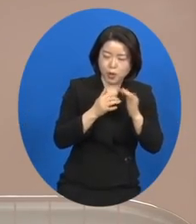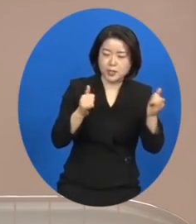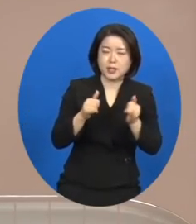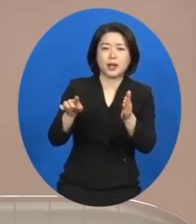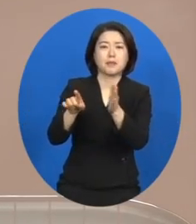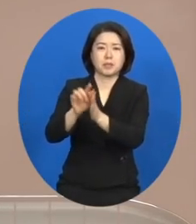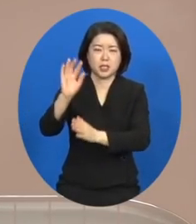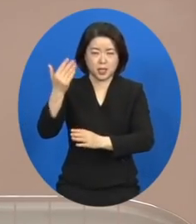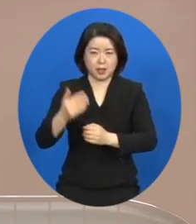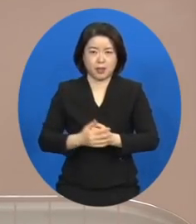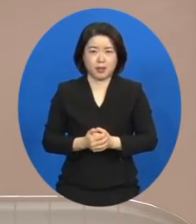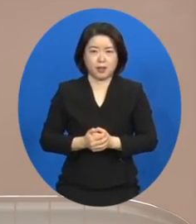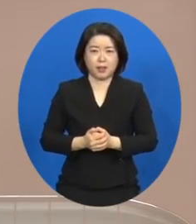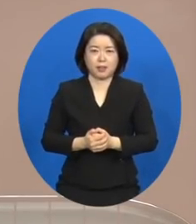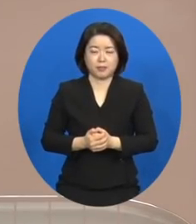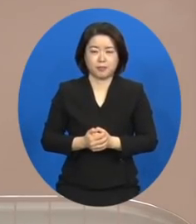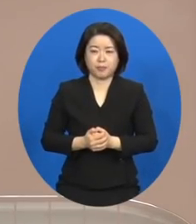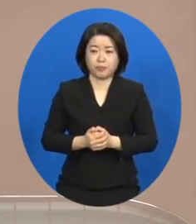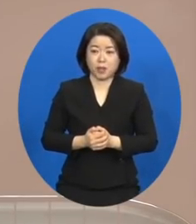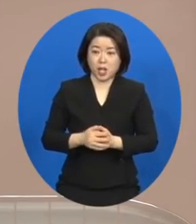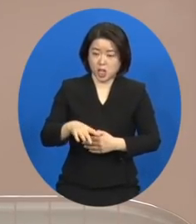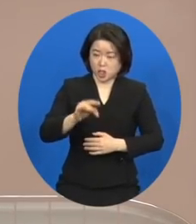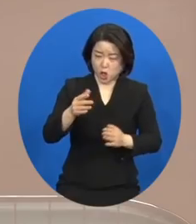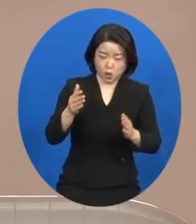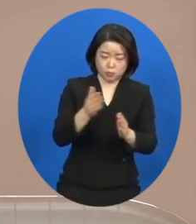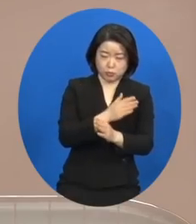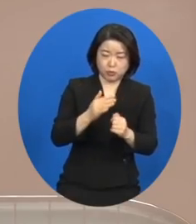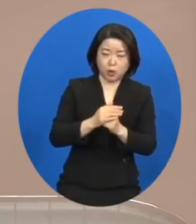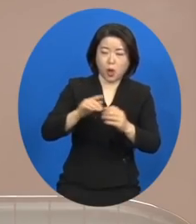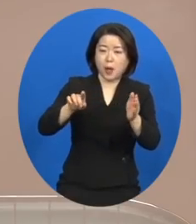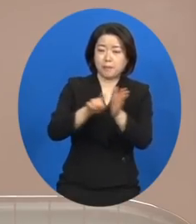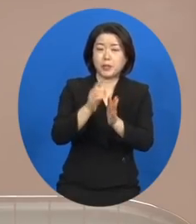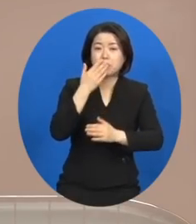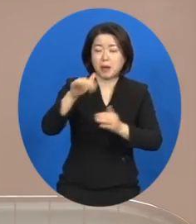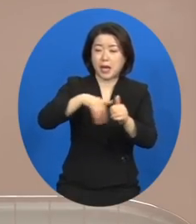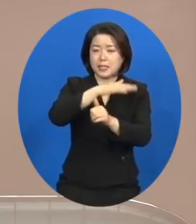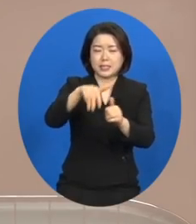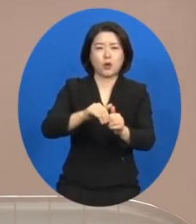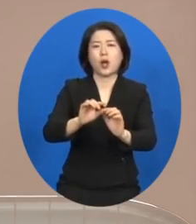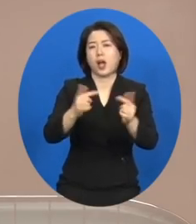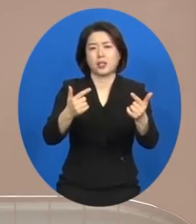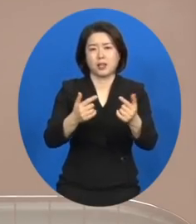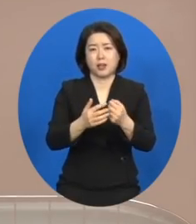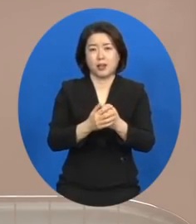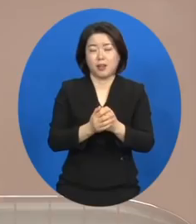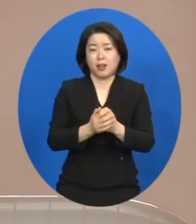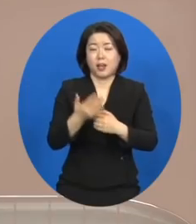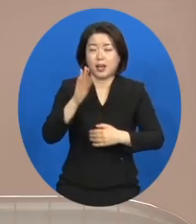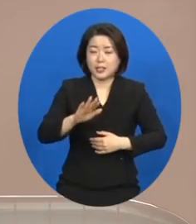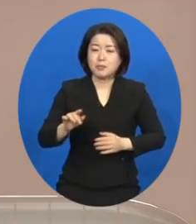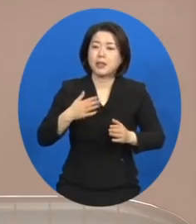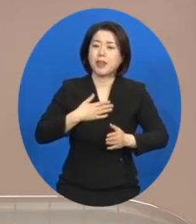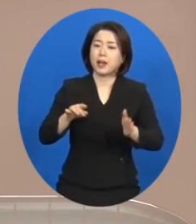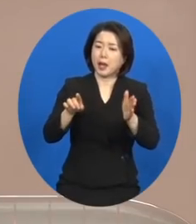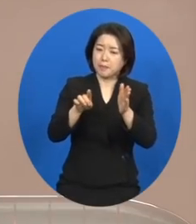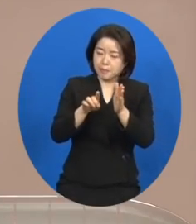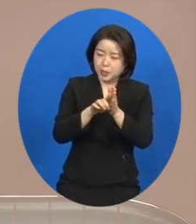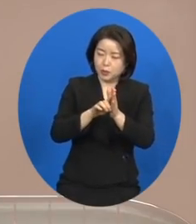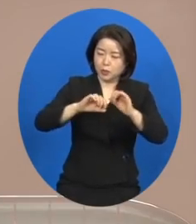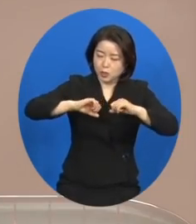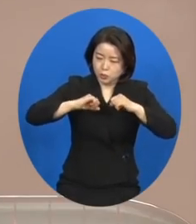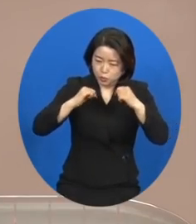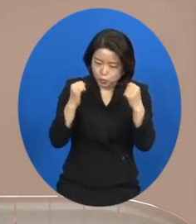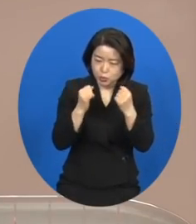애당초 믿을 수 있는 상황은 없기 때문에 바로 우리가 순종할 때에 믿게 된다는 것을 얘기를 하는 거예요. 지금